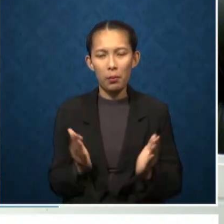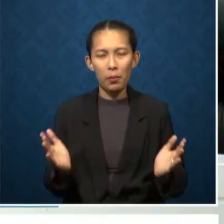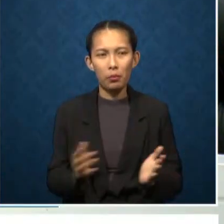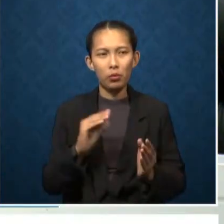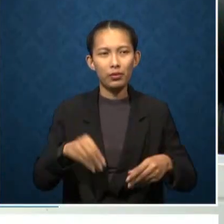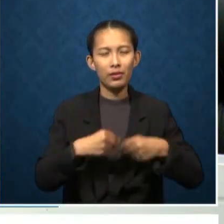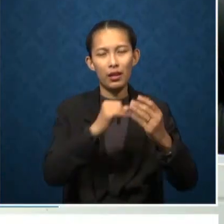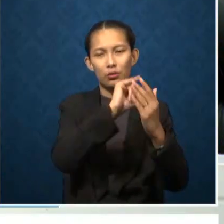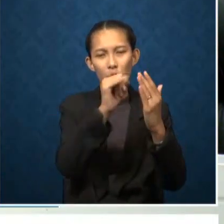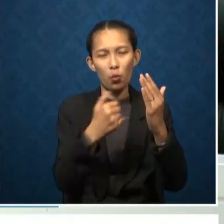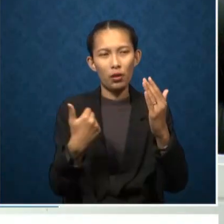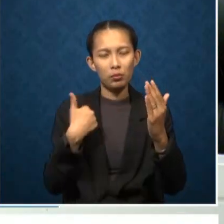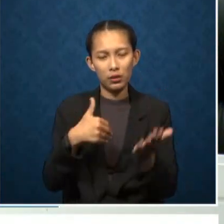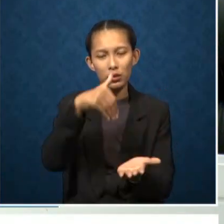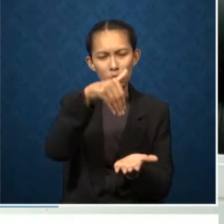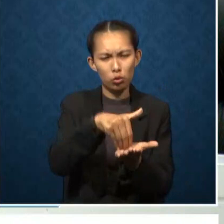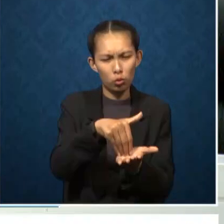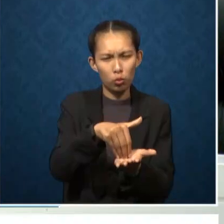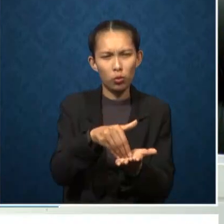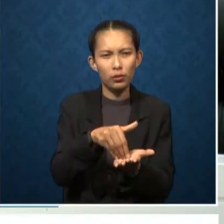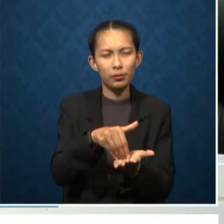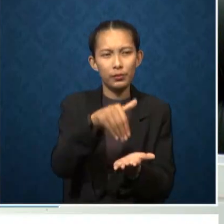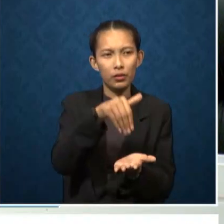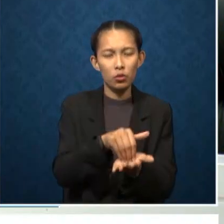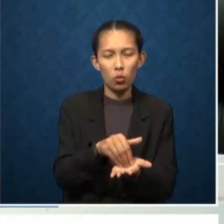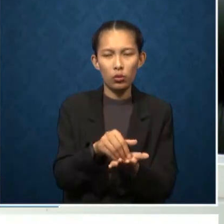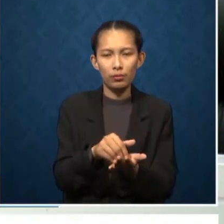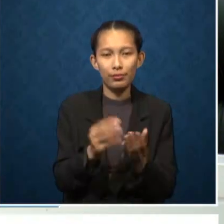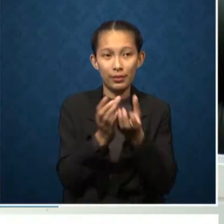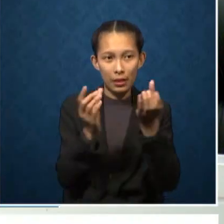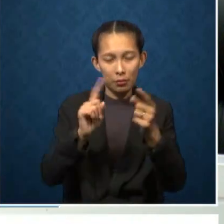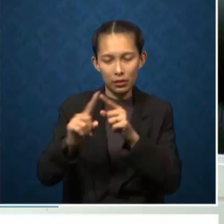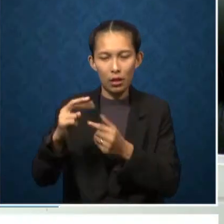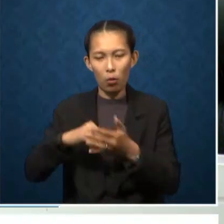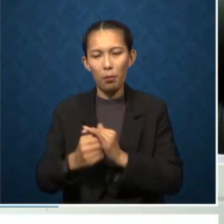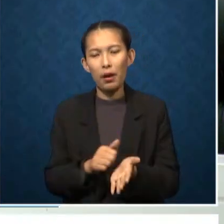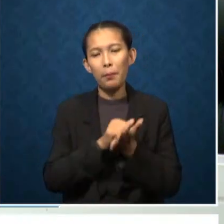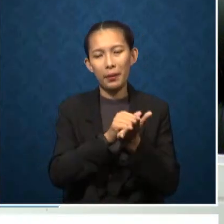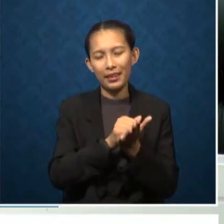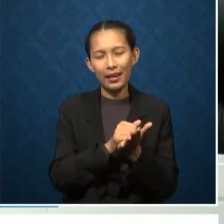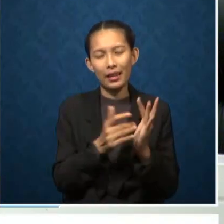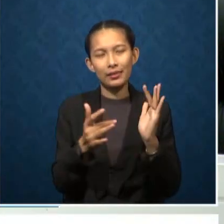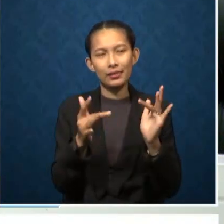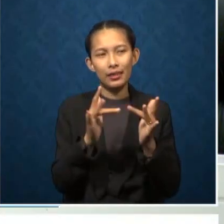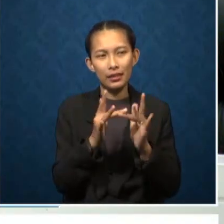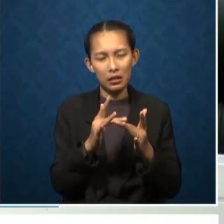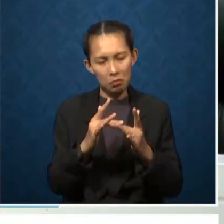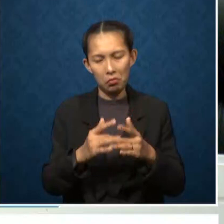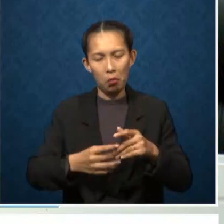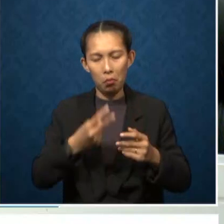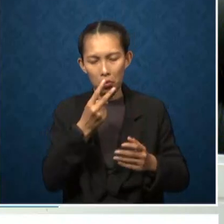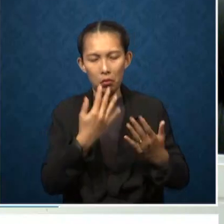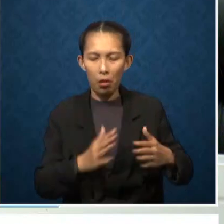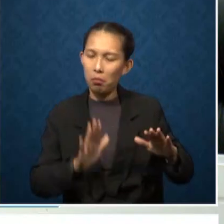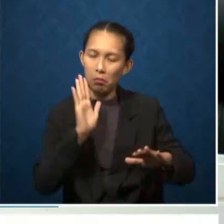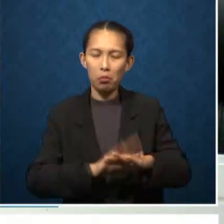วัดเนี่ยใช้ศูนย์ดำรงธรรมเป็นจุดบริการให้ e-service กับประชาชนนะคะซึ่งตรงนี้ได้ผลดีมากๆเลยนะคะ